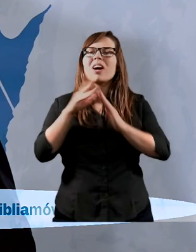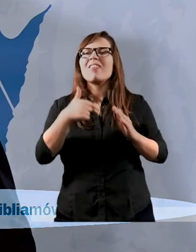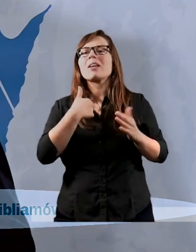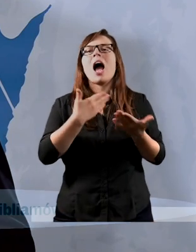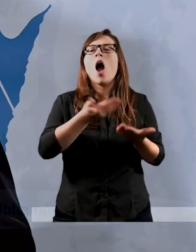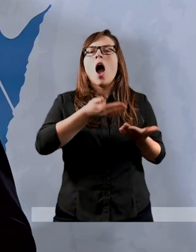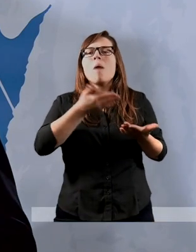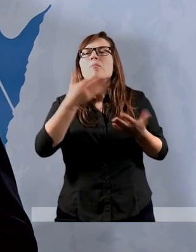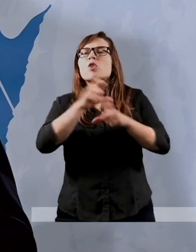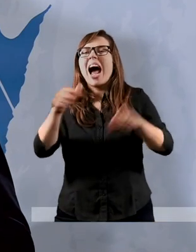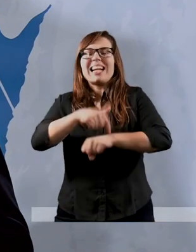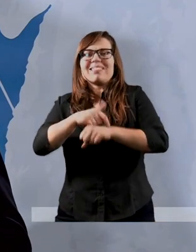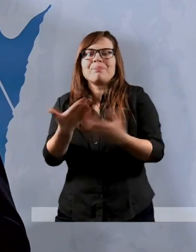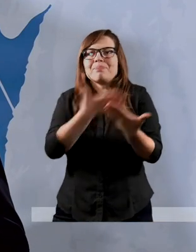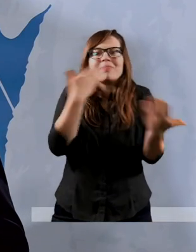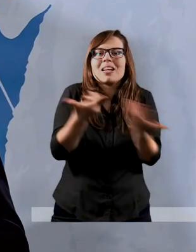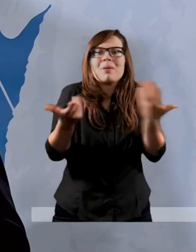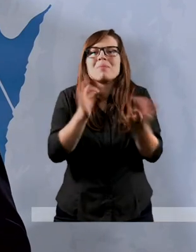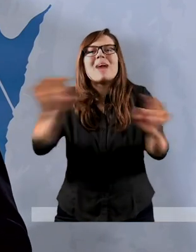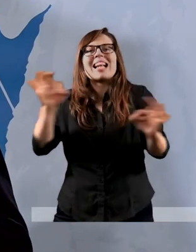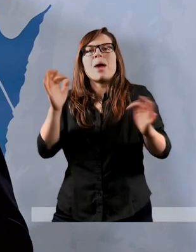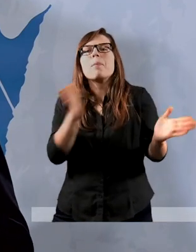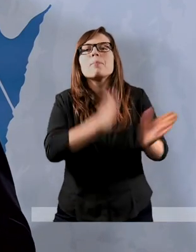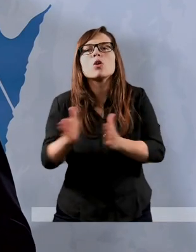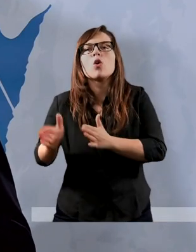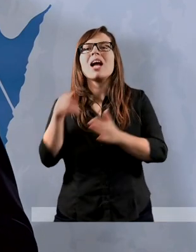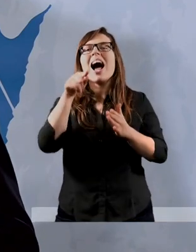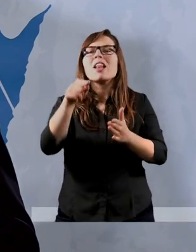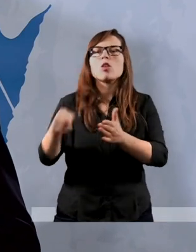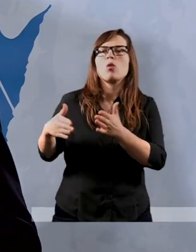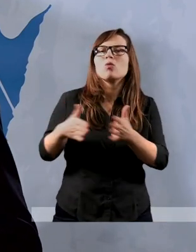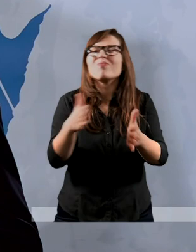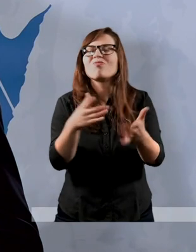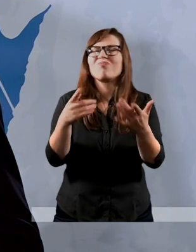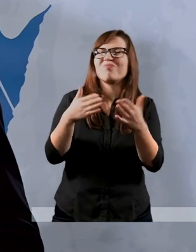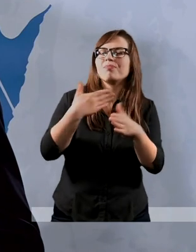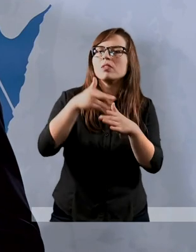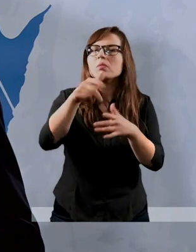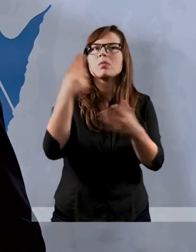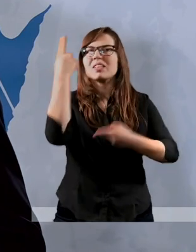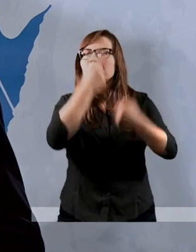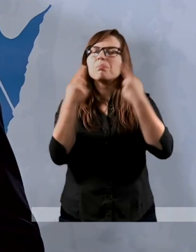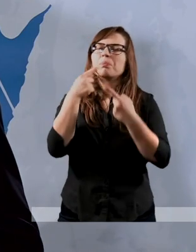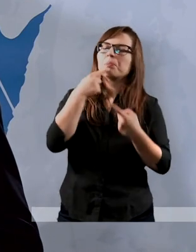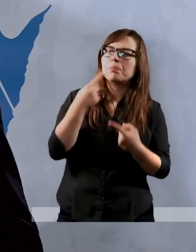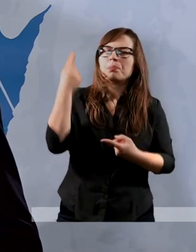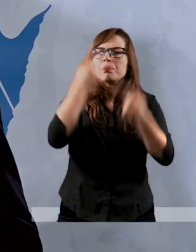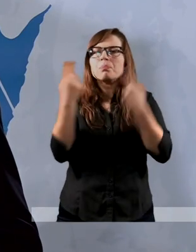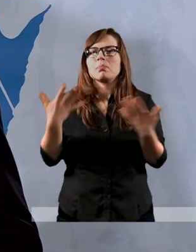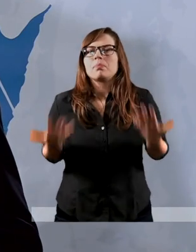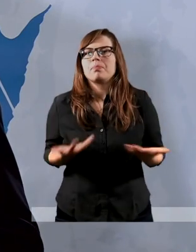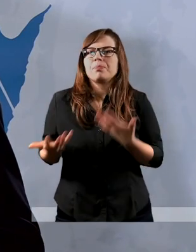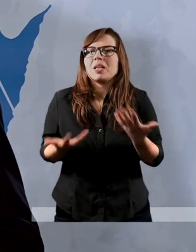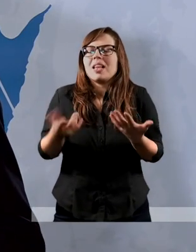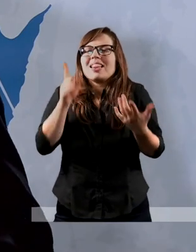nie miałem czasu, żeby się jakoś specjalnie przygotować, ale przez drogę zacząłem się zastanawiać, że w sumie tak